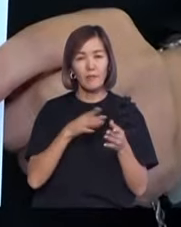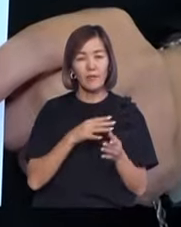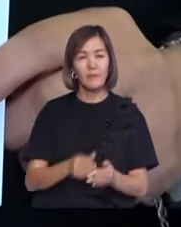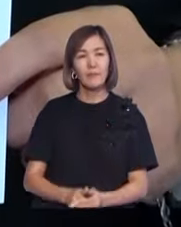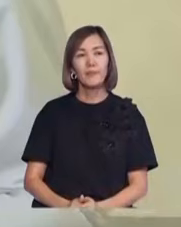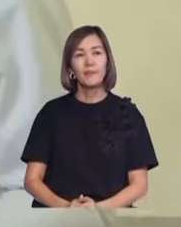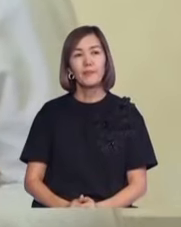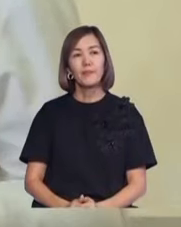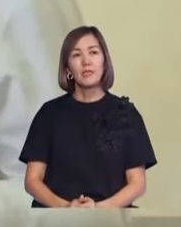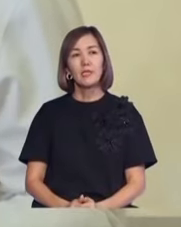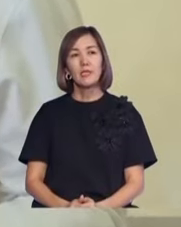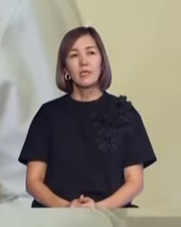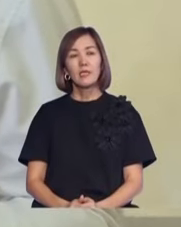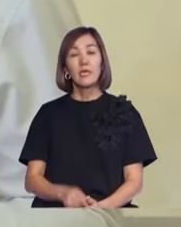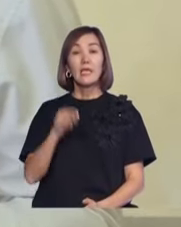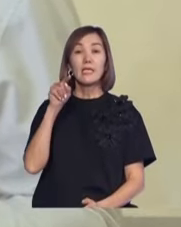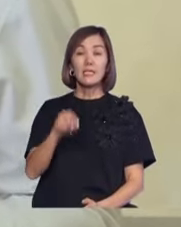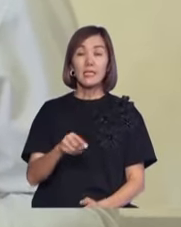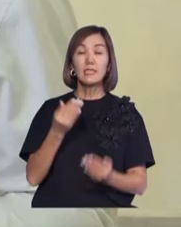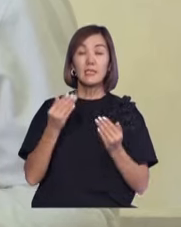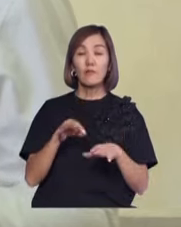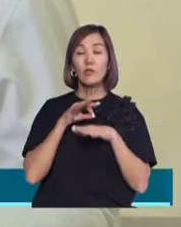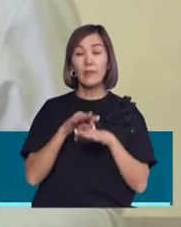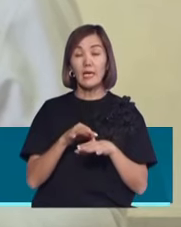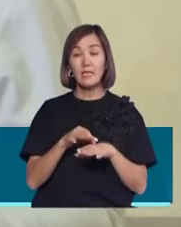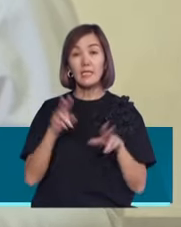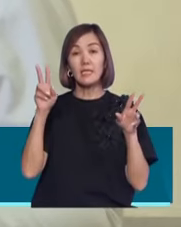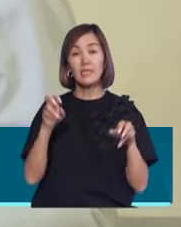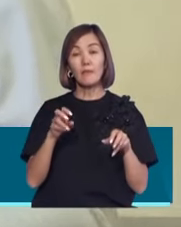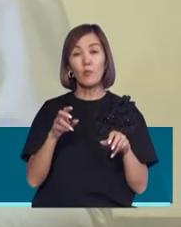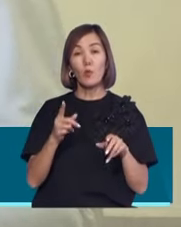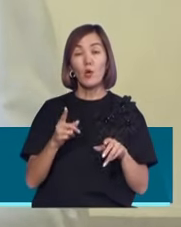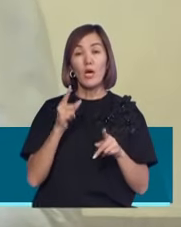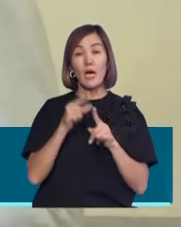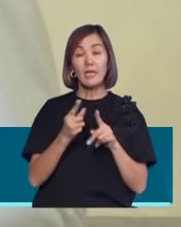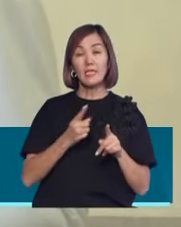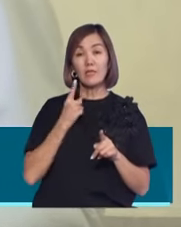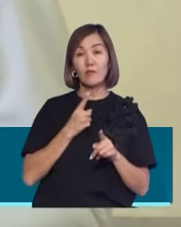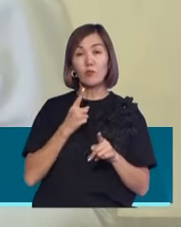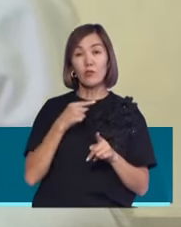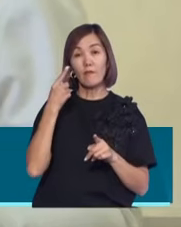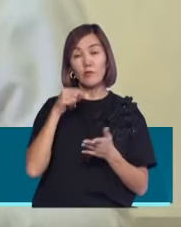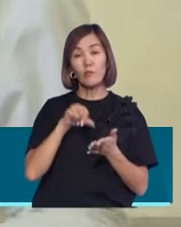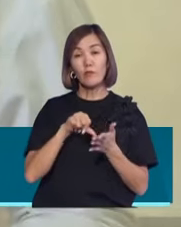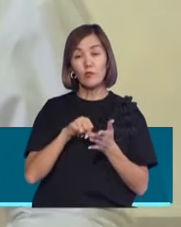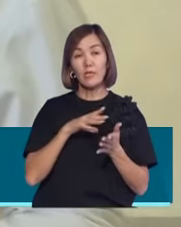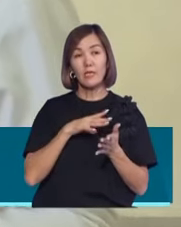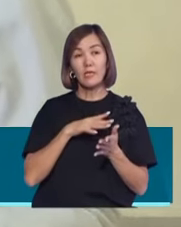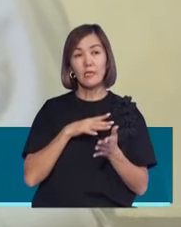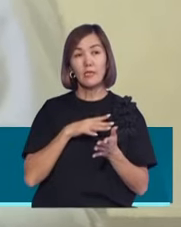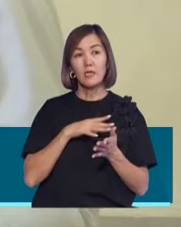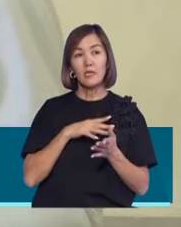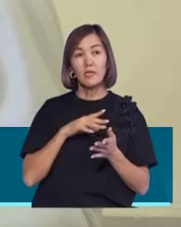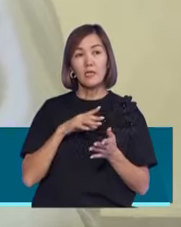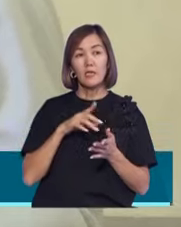грамотами. Здесь мы сегодня проходили тему ораторское искусство, публичное выступление и навыки высокоэффективных людей, потому